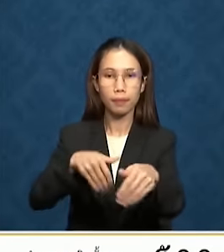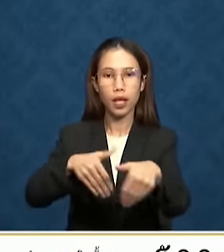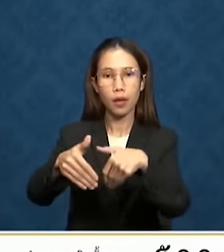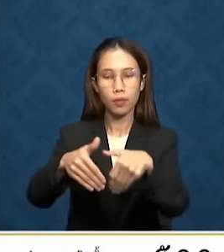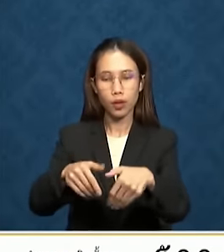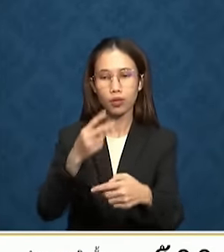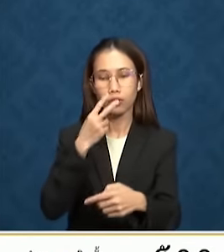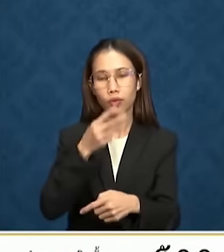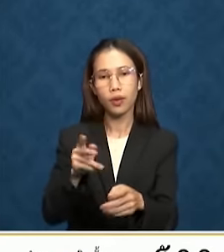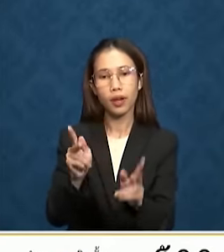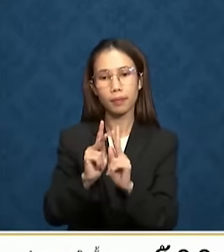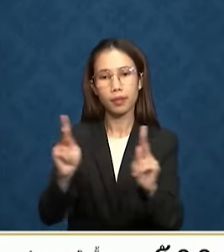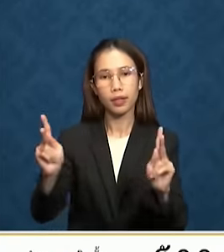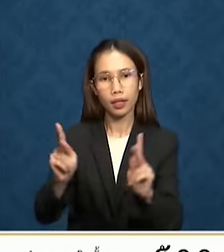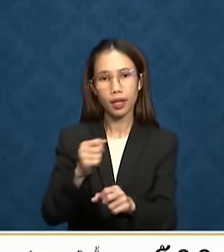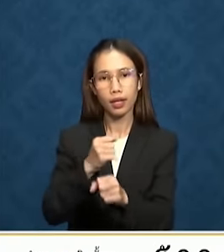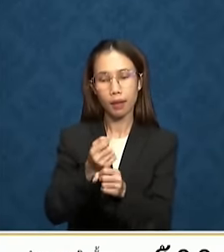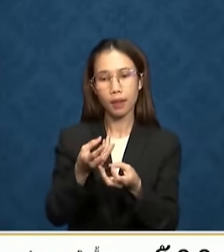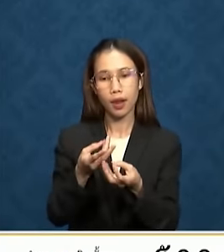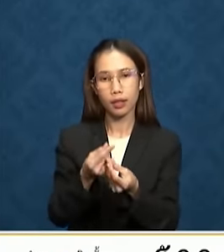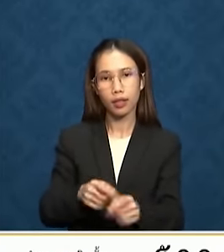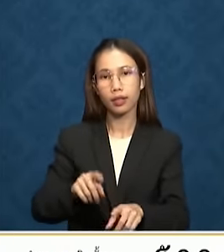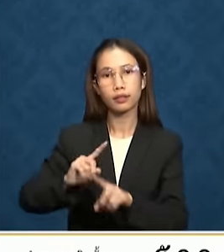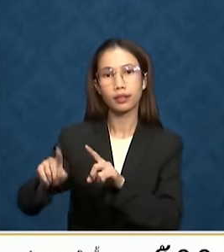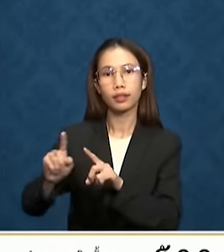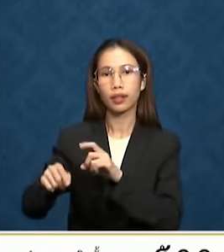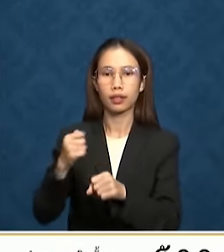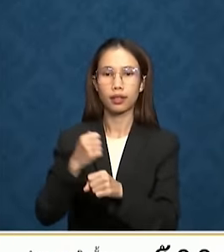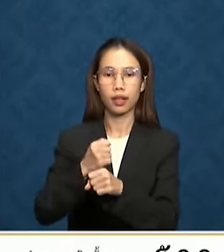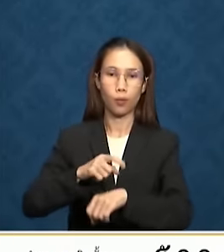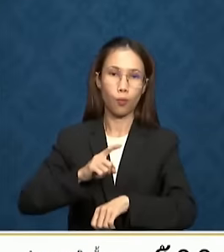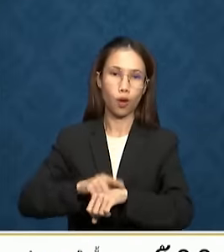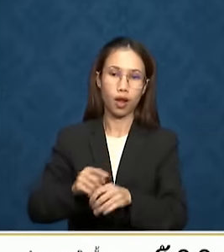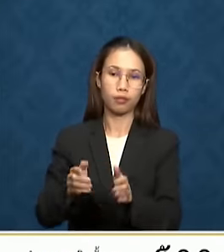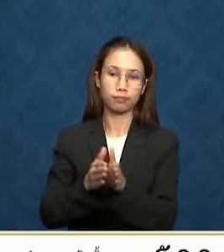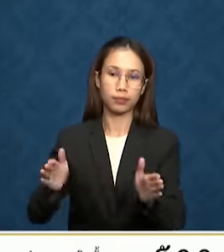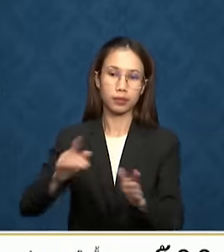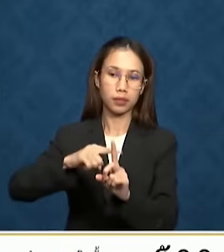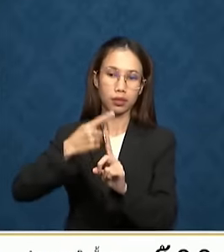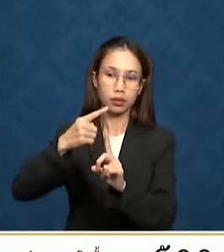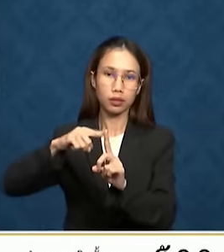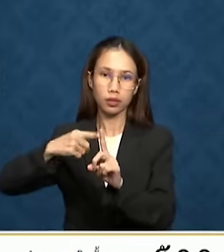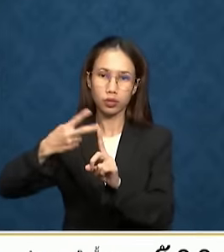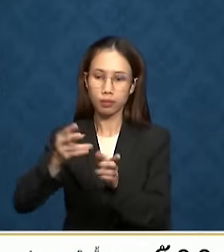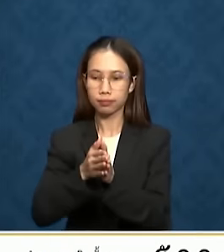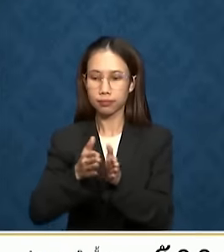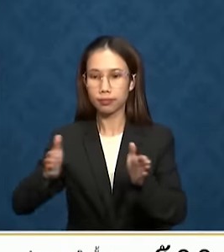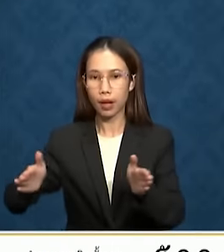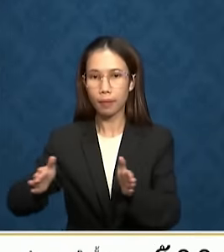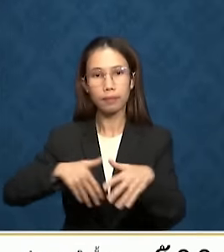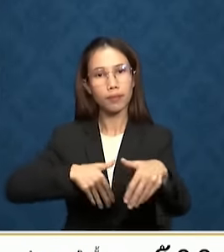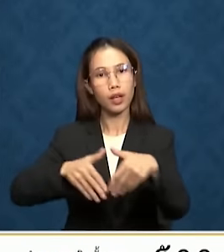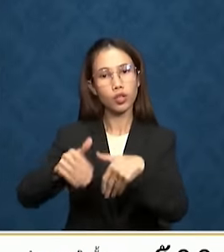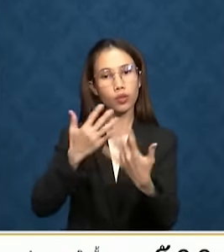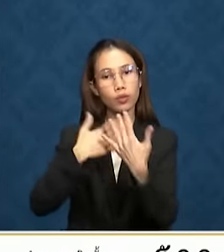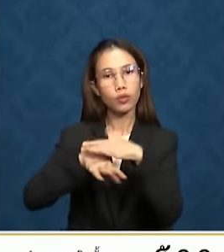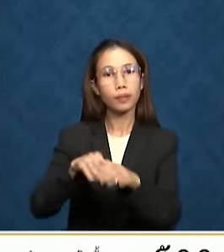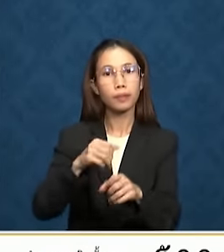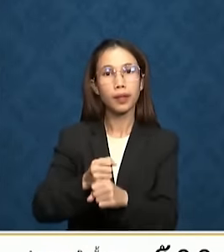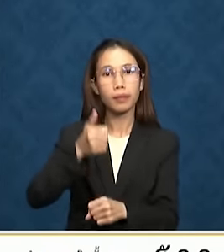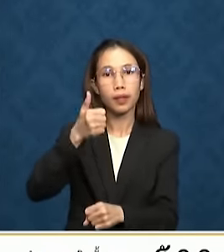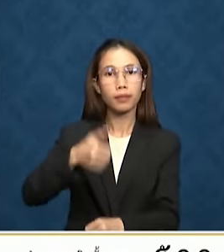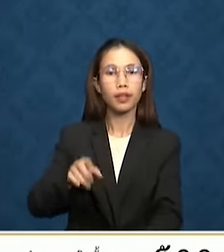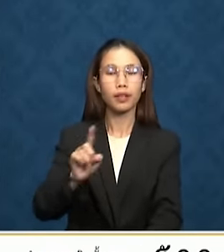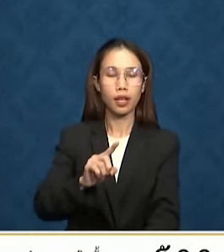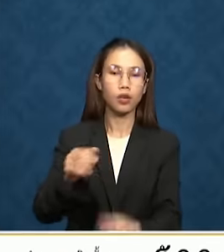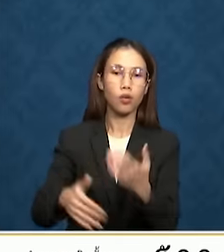เวลาที่เราลงรายละเอียดแต่ละอันแต่ละอันเนี่ยในระยะเวลาเดือน 2เดือนที่เราทำเนี่ยประชาชนจะมีส่วนร่วมได้หรือไม่มีโอกาสที่จะ